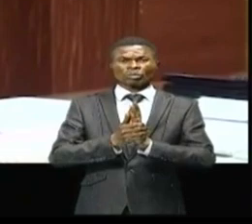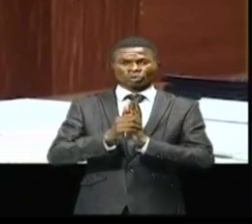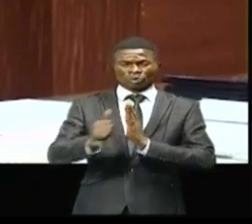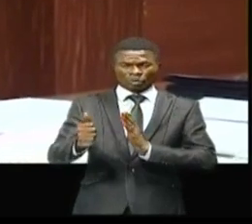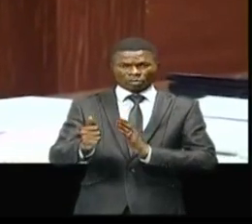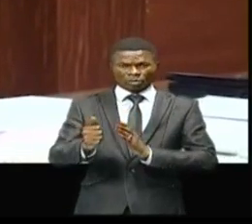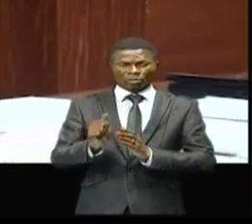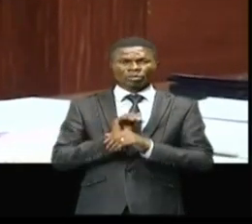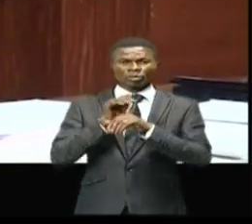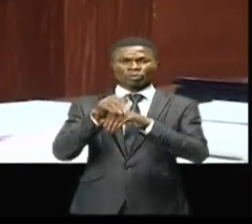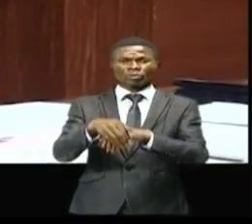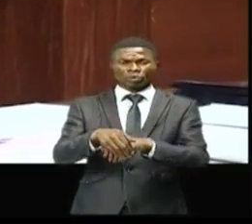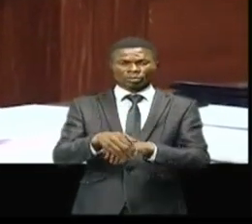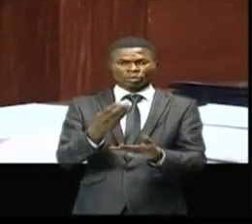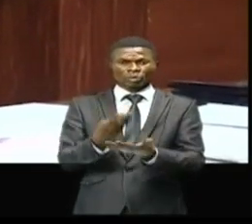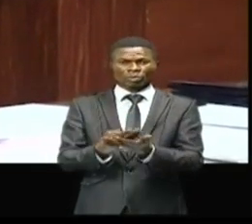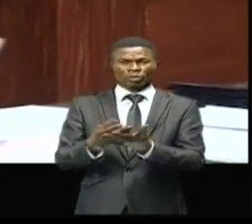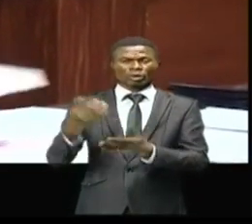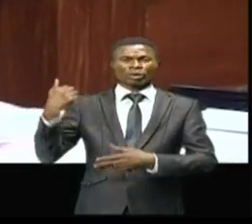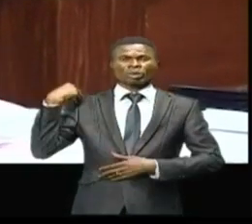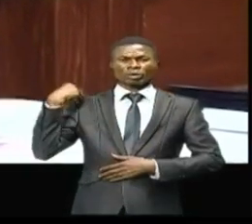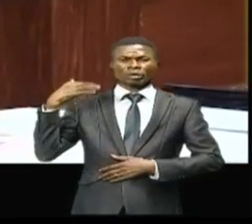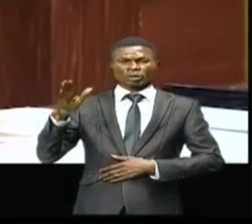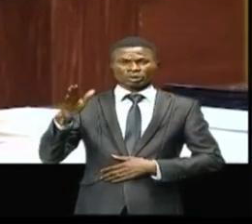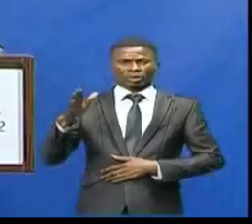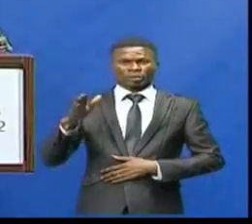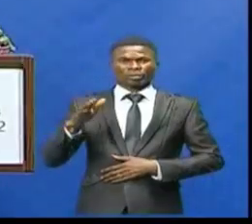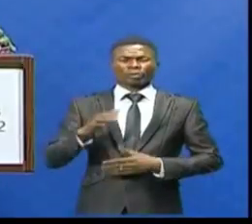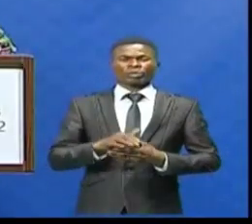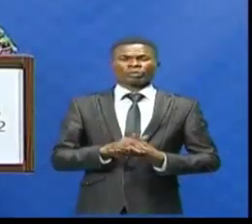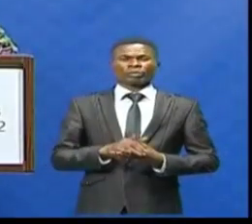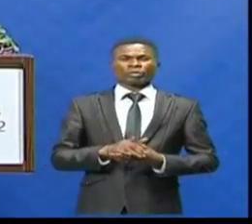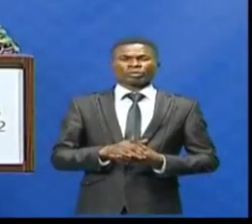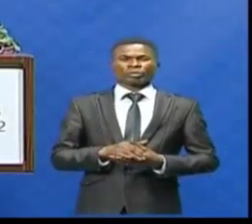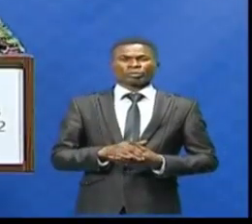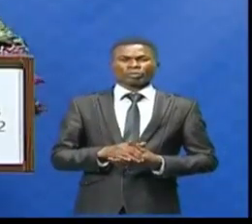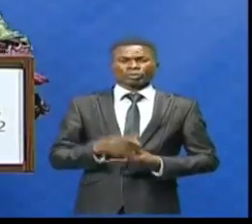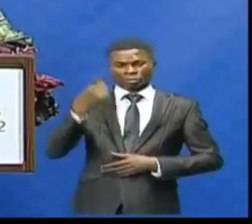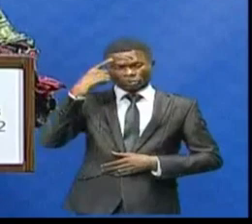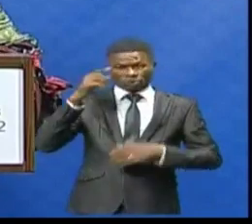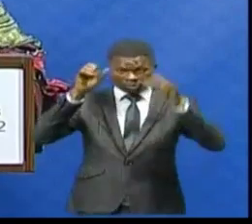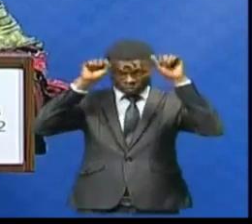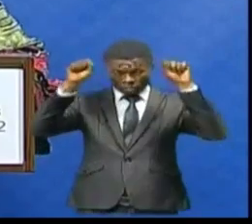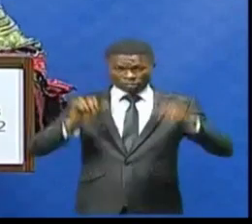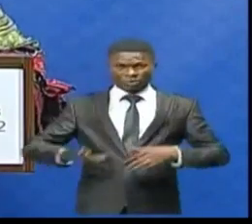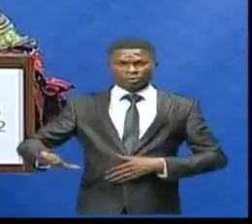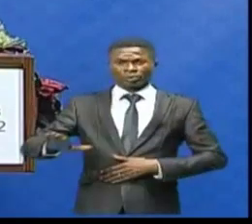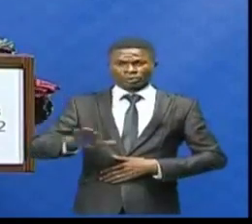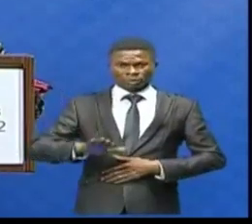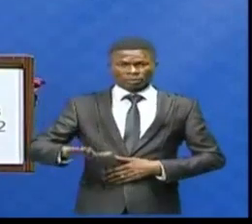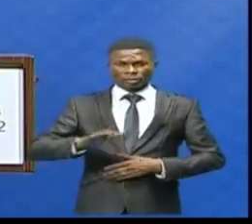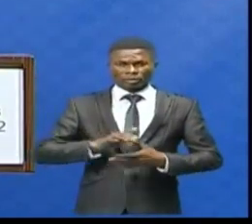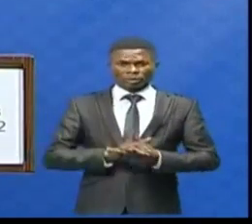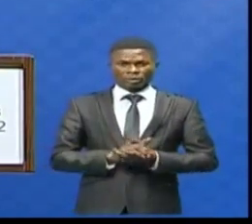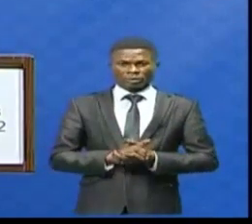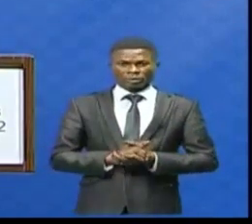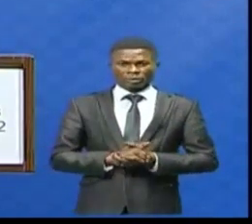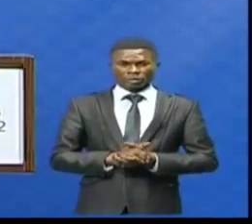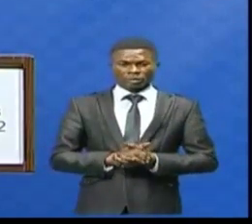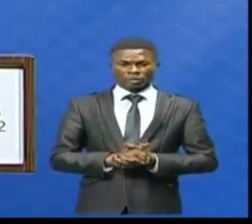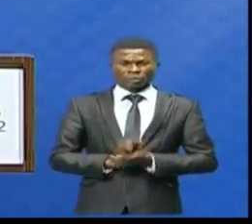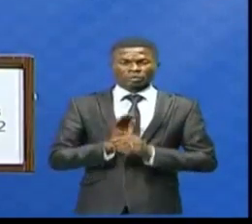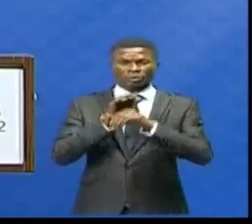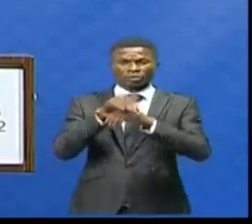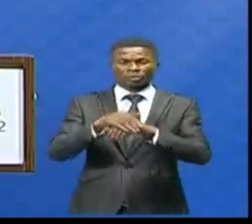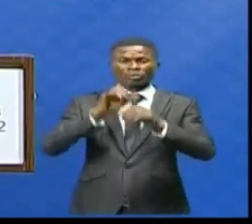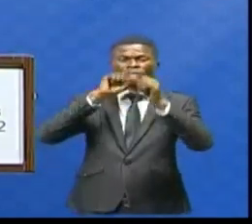contributives au budget de l'État pour le président de la République les insertions